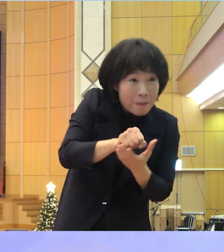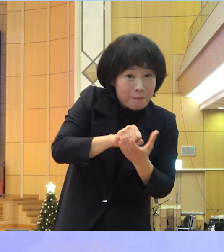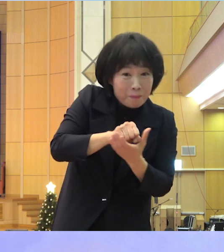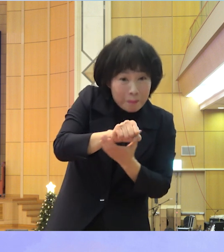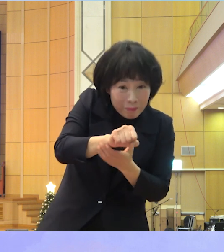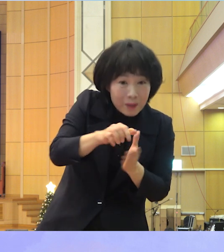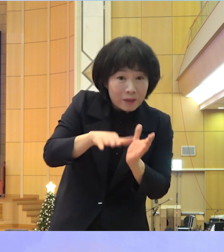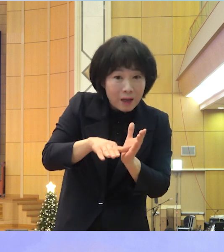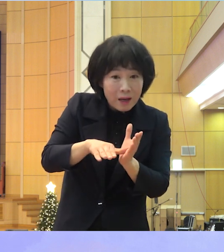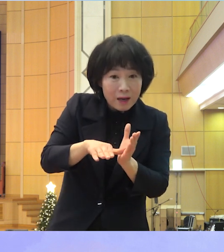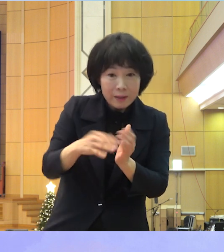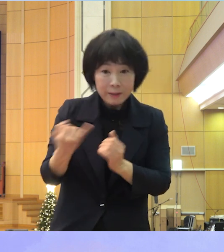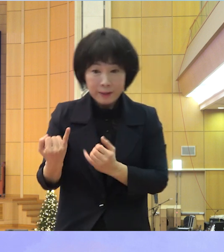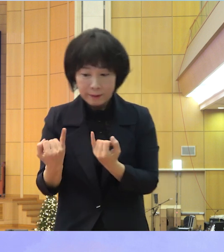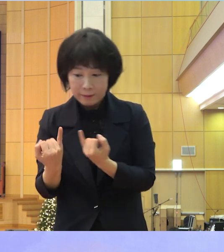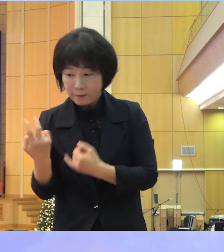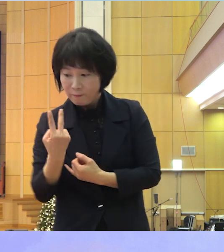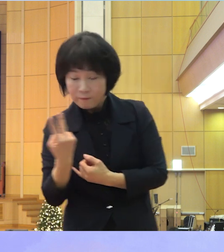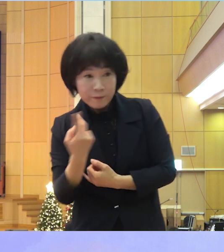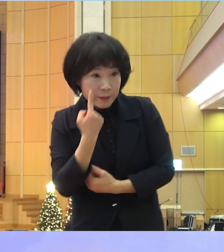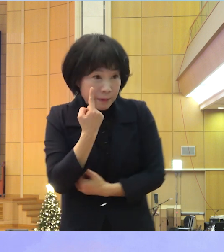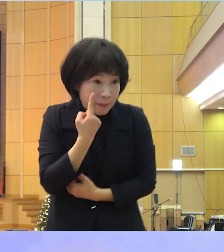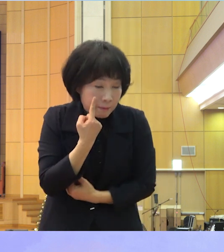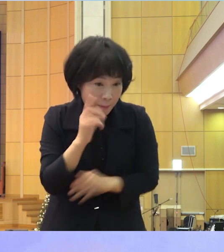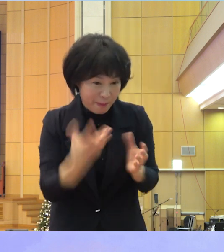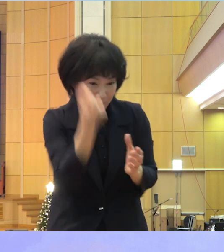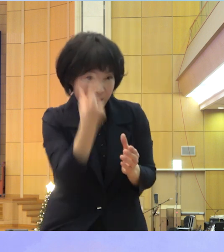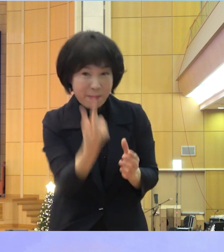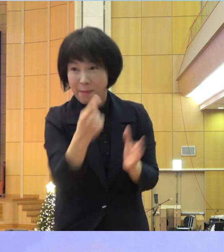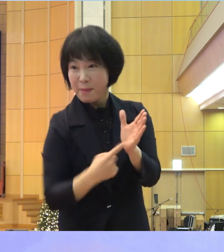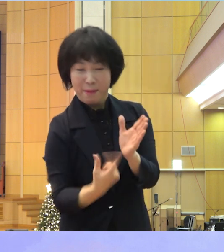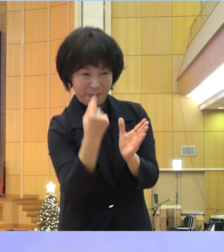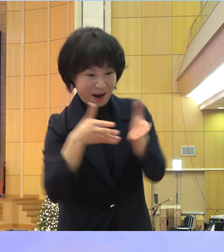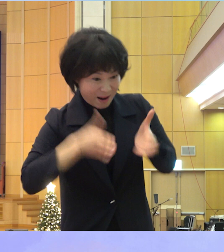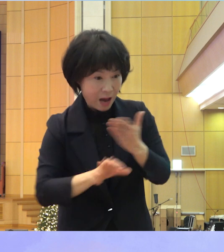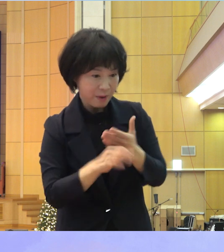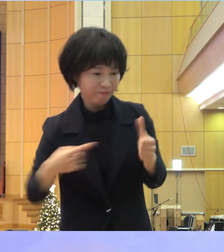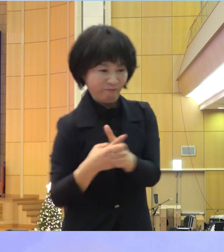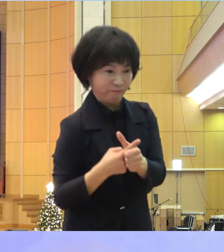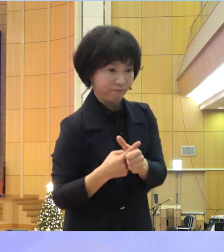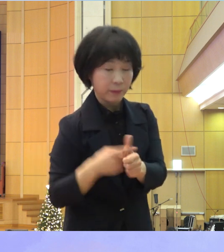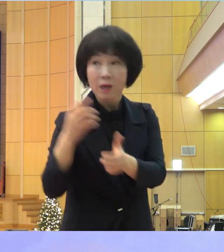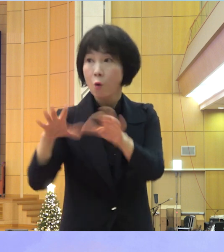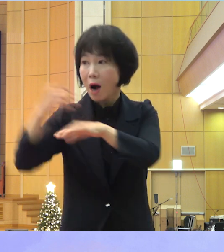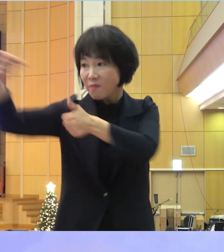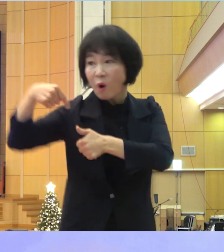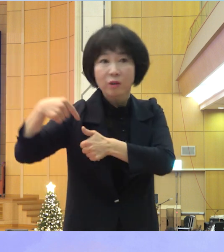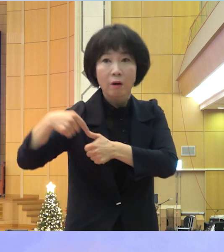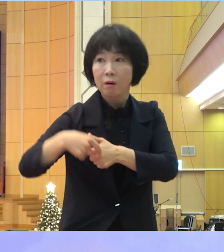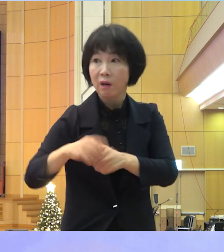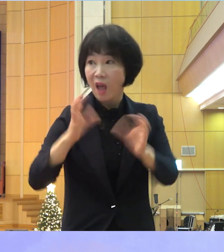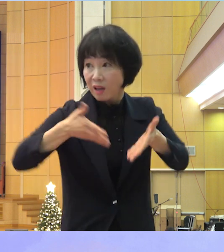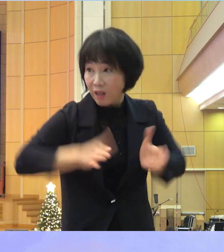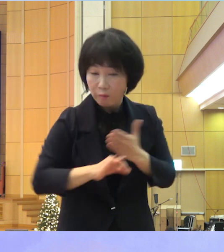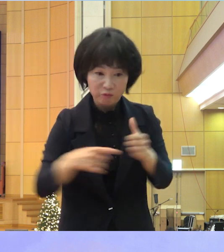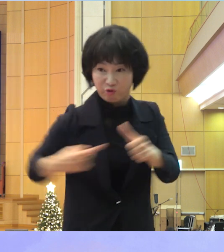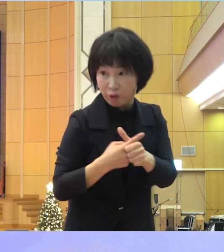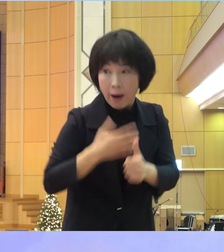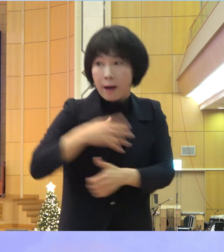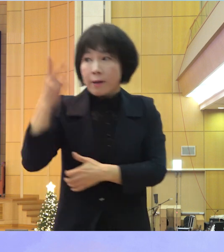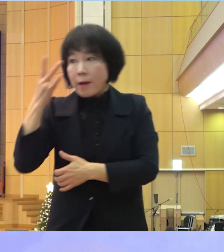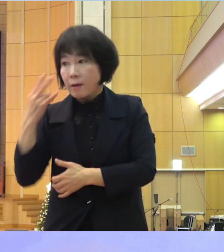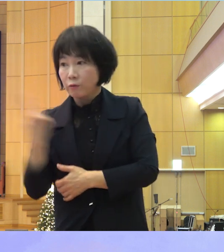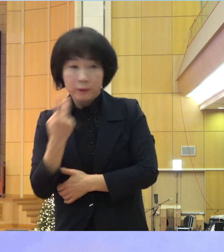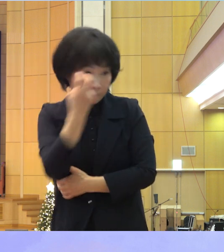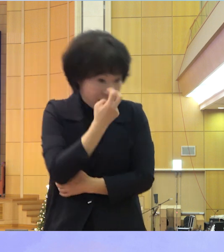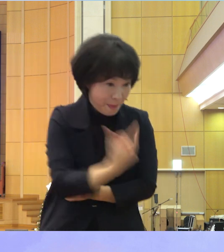죽이려고 그러면 엄청난 두려움과 무서움이 막 온몸이 막 그냥 막 불사르는 것처럼 막 떨리고, 아이고